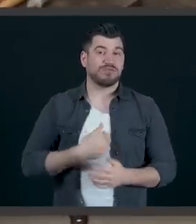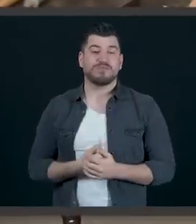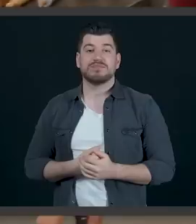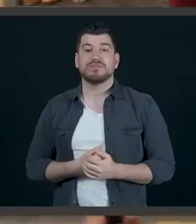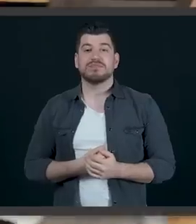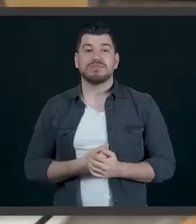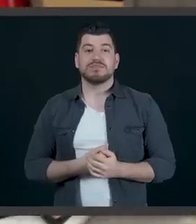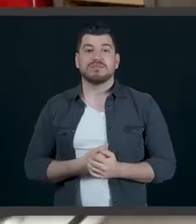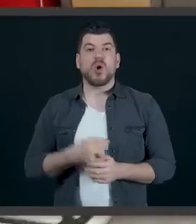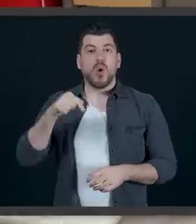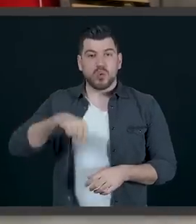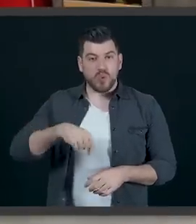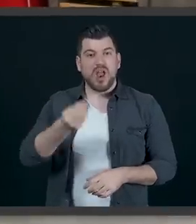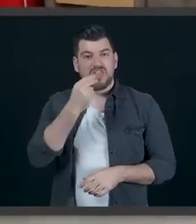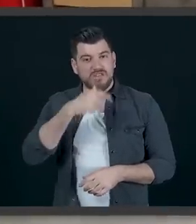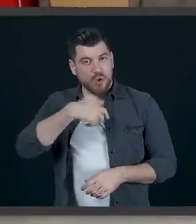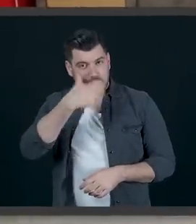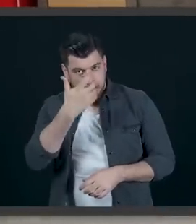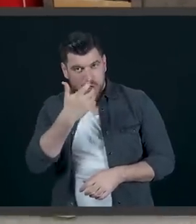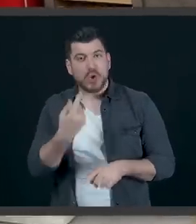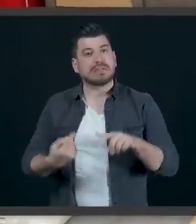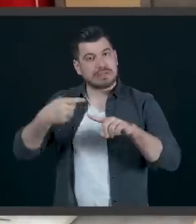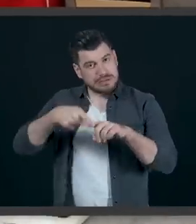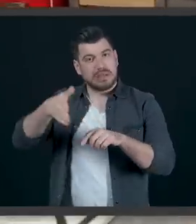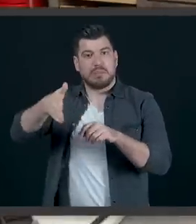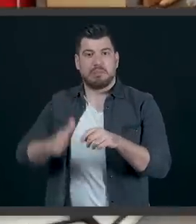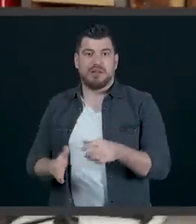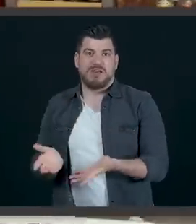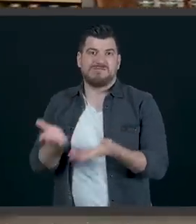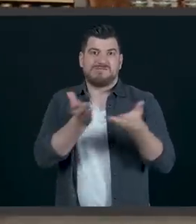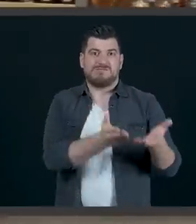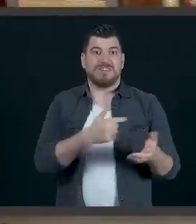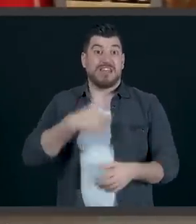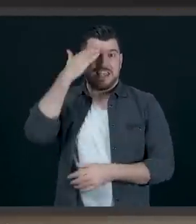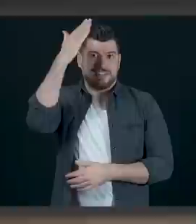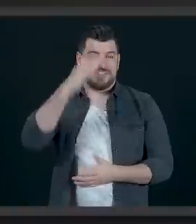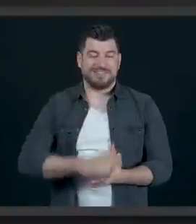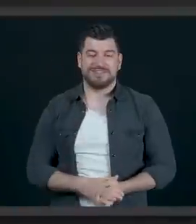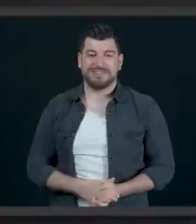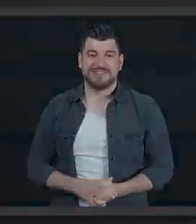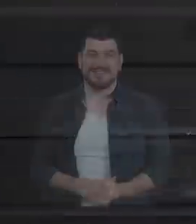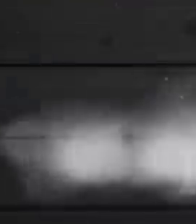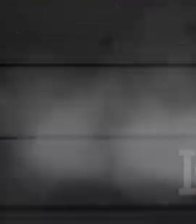και μήλο. Θα κάνω όλο το ντεκόρ. Τέτοιο. Και μιλόπιτα. Γεια σας.